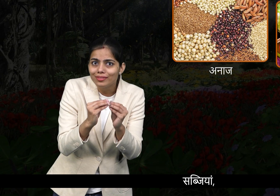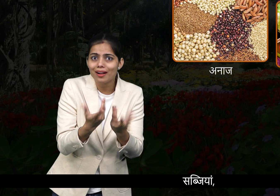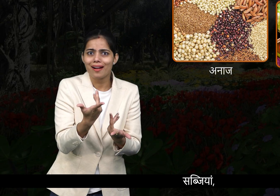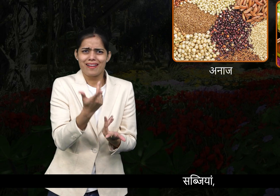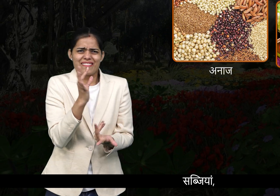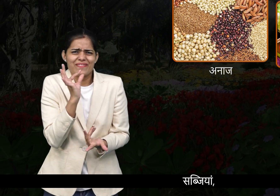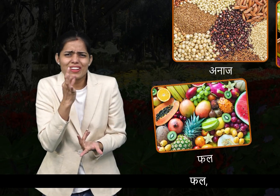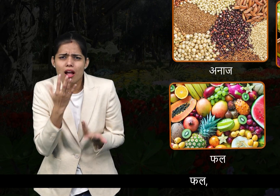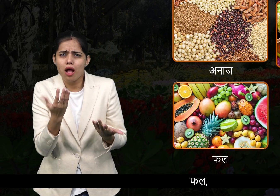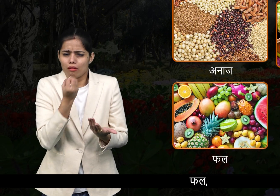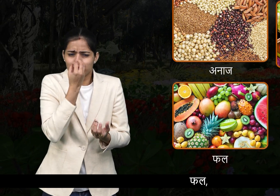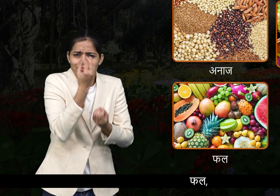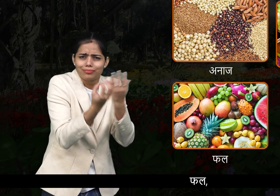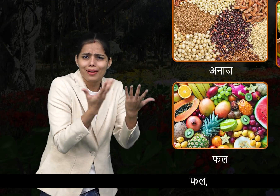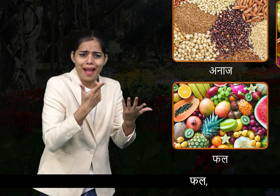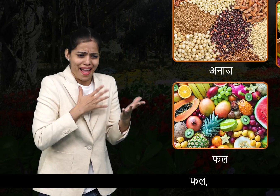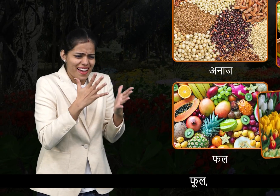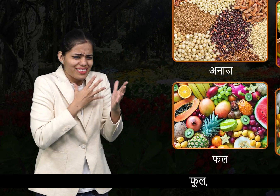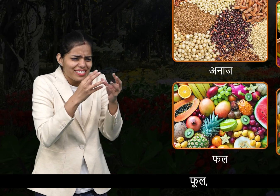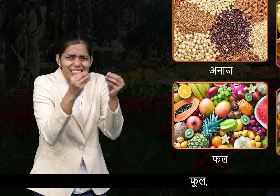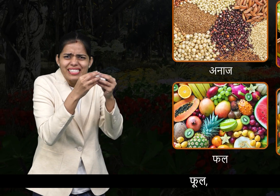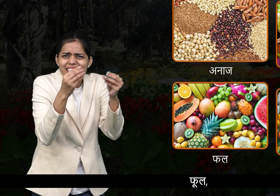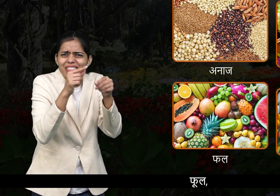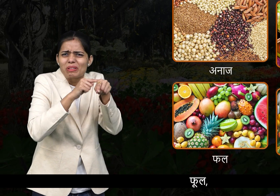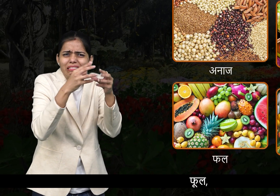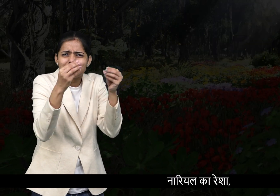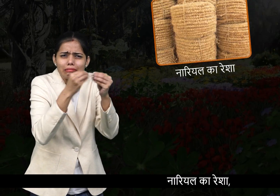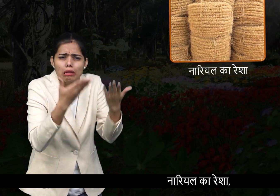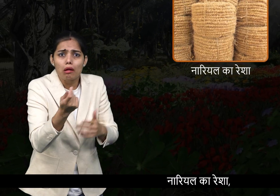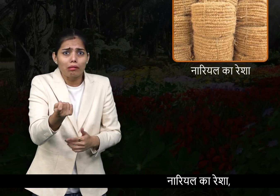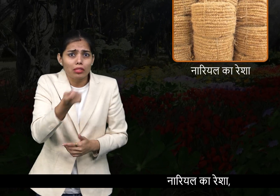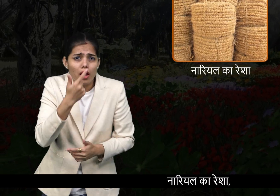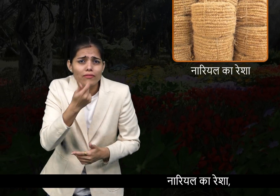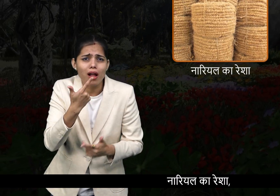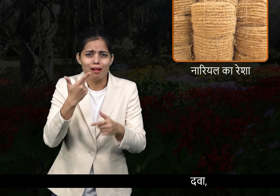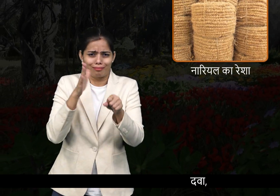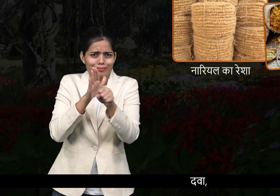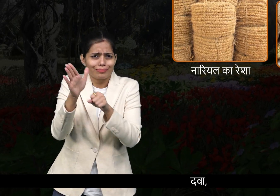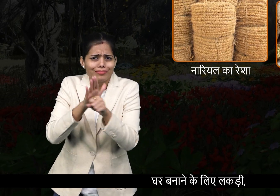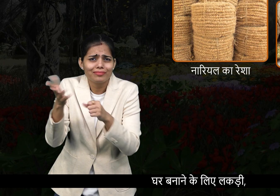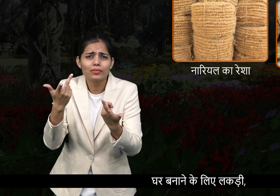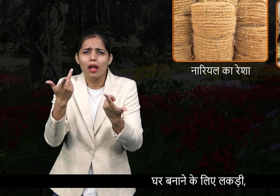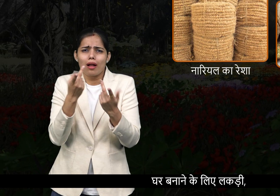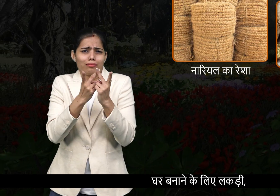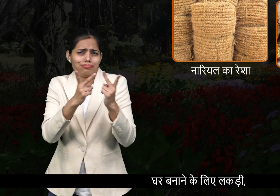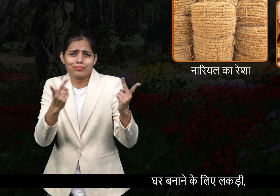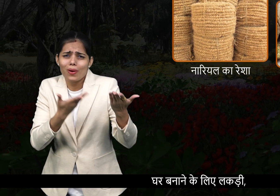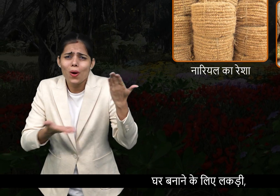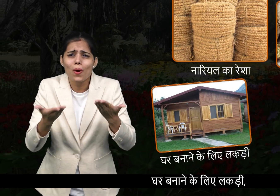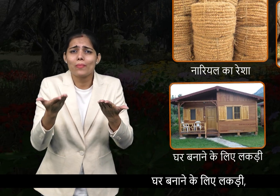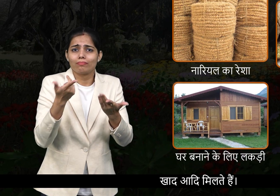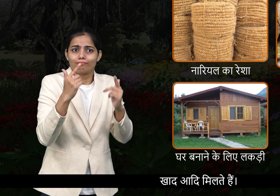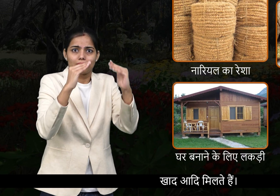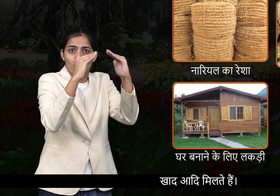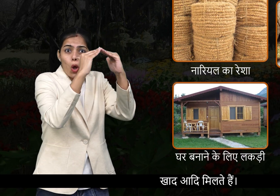सब्जियां, फल, फूल, नारियल का रेशा, दवा, घर बनाने के लिए